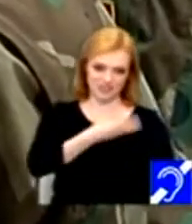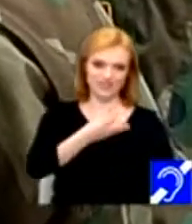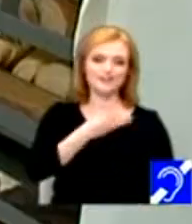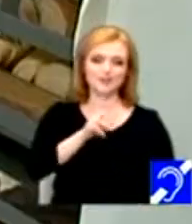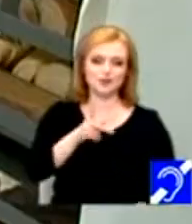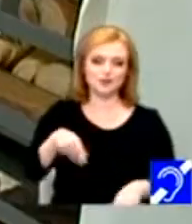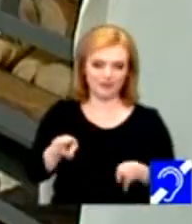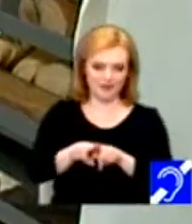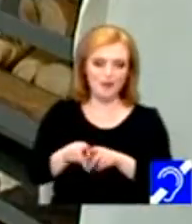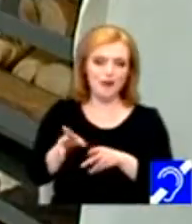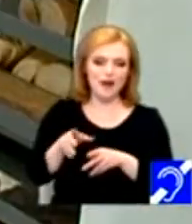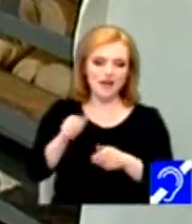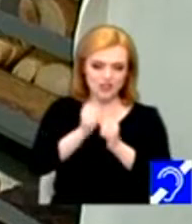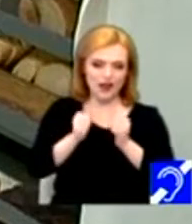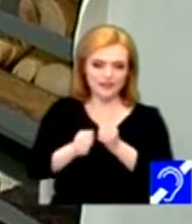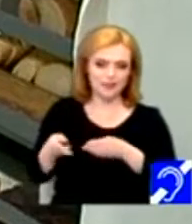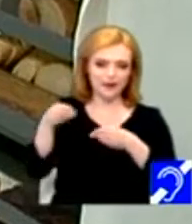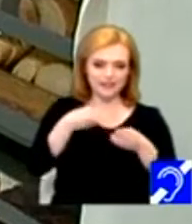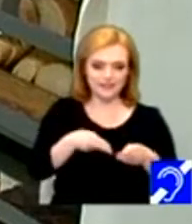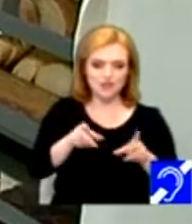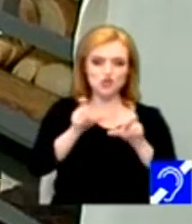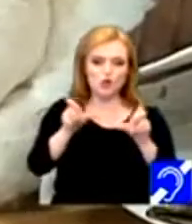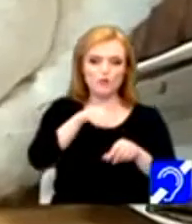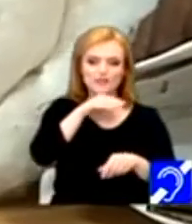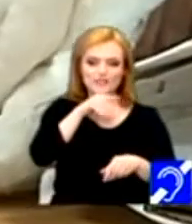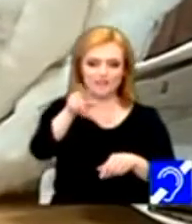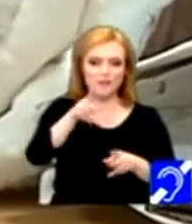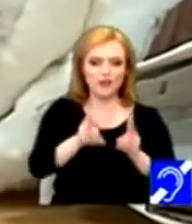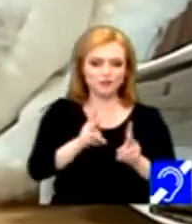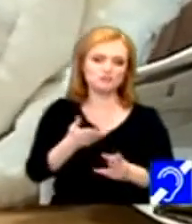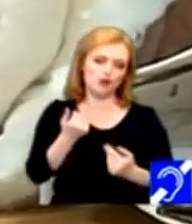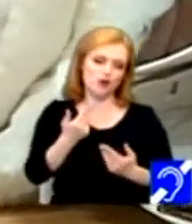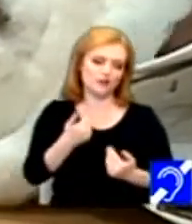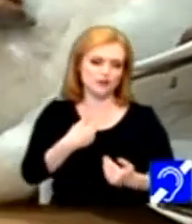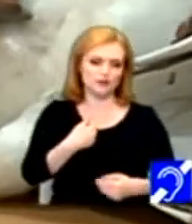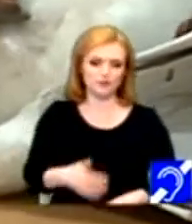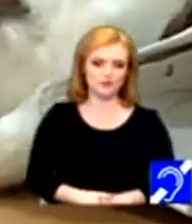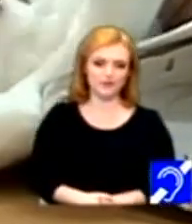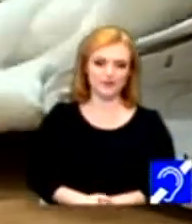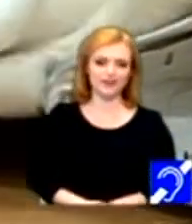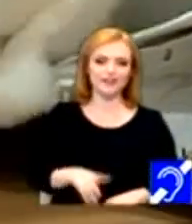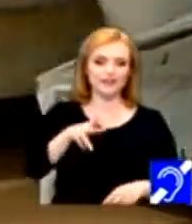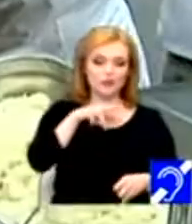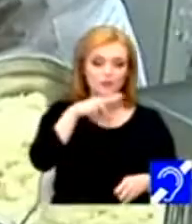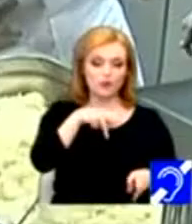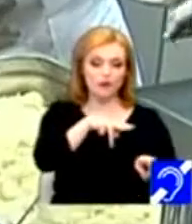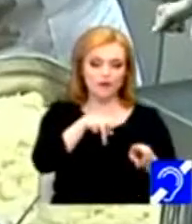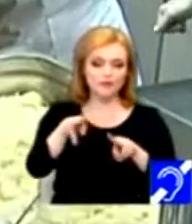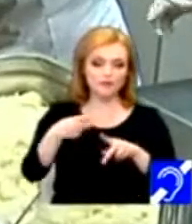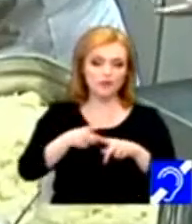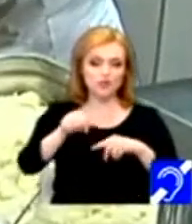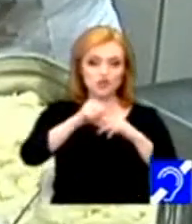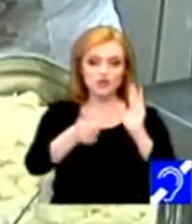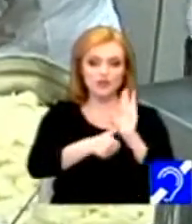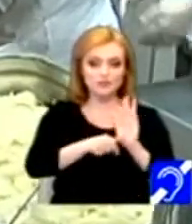Nici o problemă. Toate bucatele au fost preparate sub patenta supravegherea bucătarului șef Roman Batin. El i-a urmărit cu atenție pe cei 16